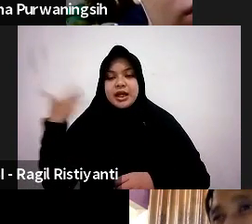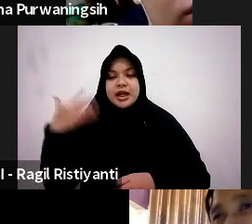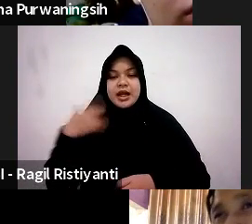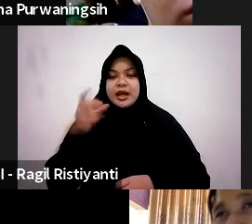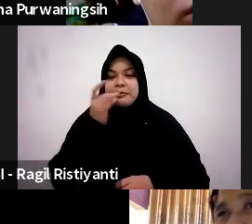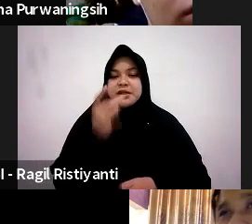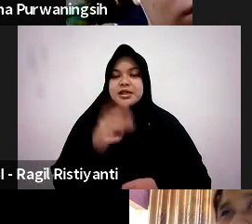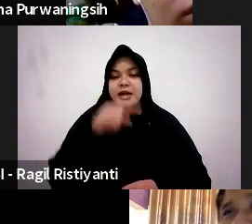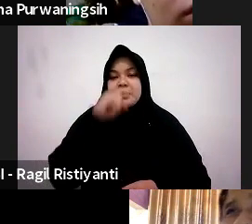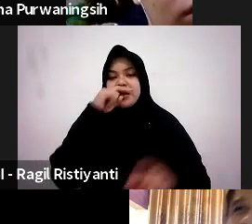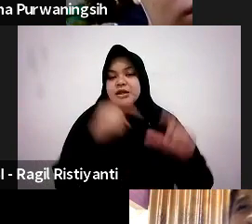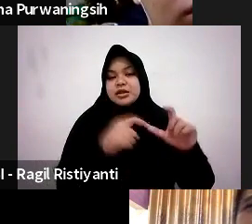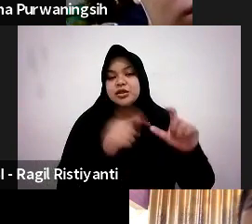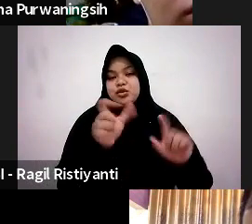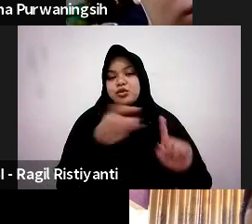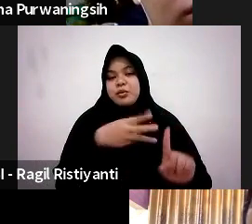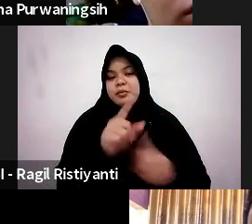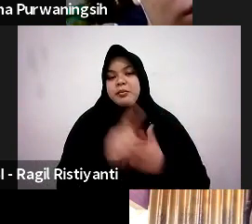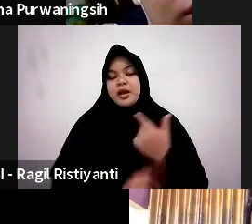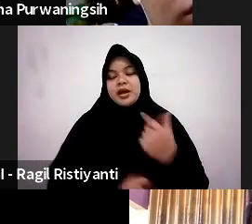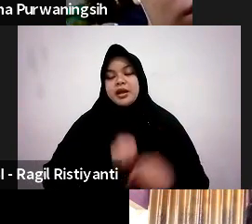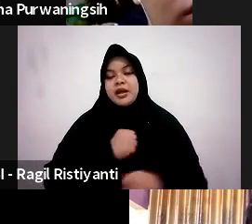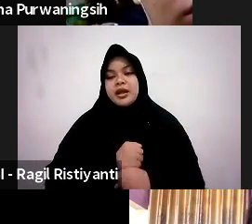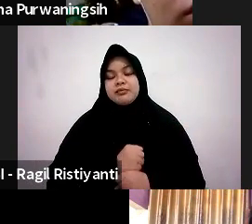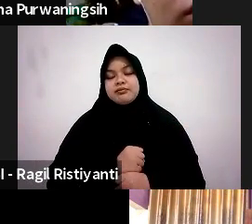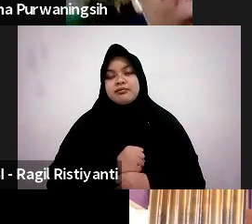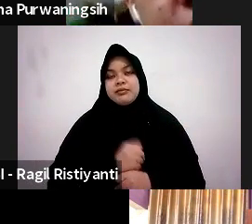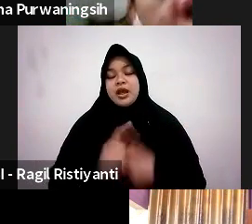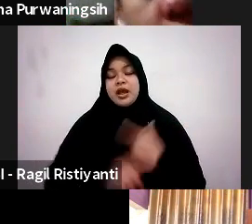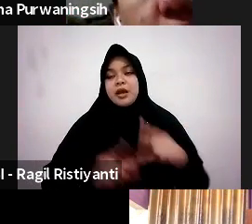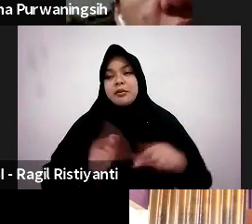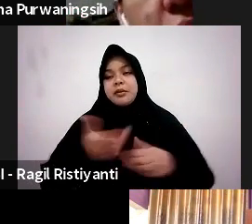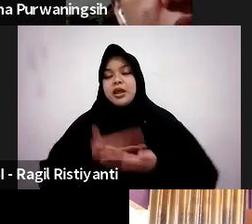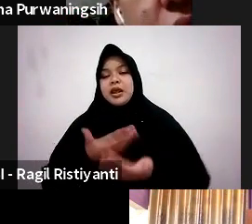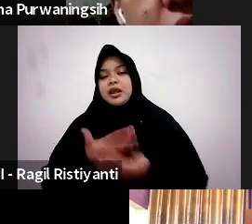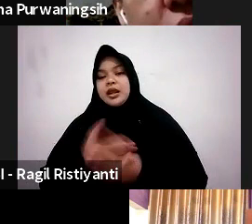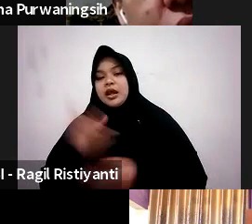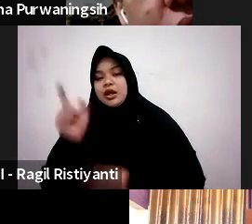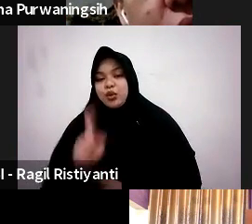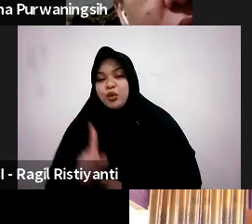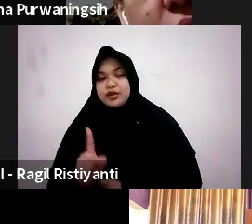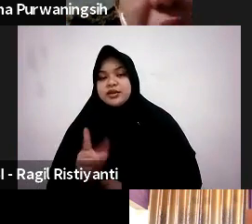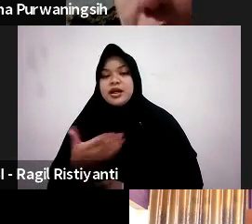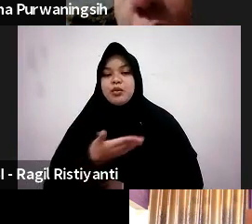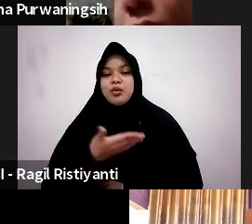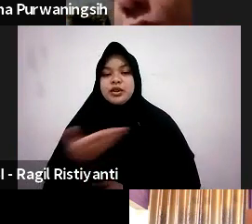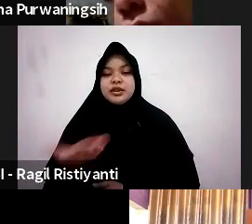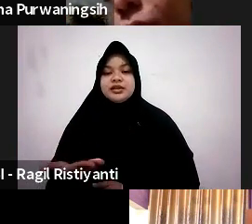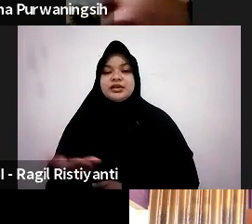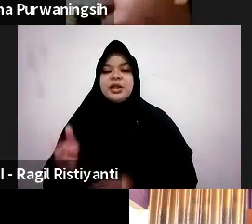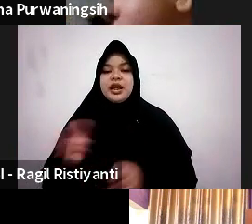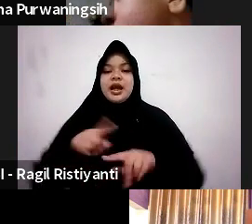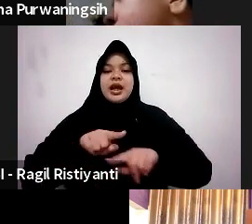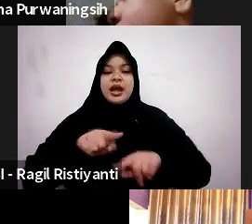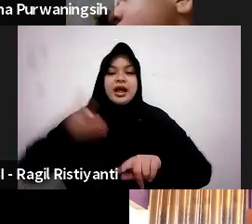minta duluan begitu sehingga barangkali nanti sebelum